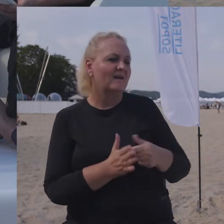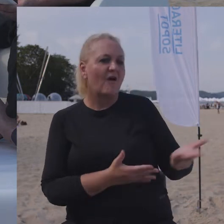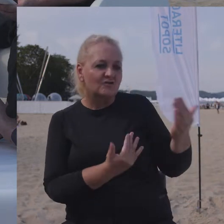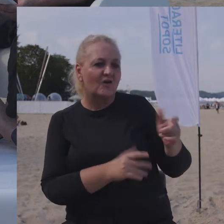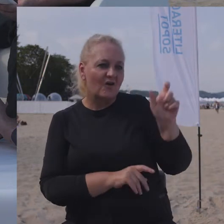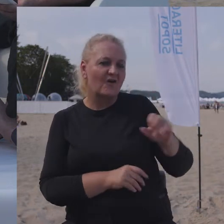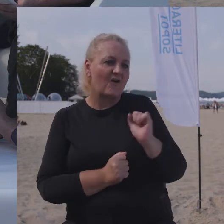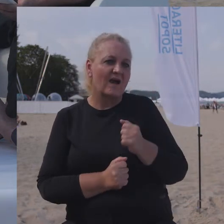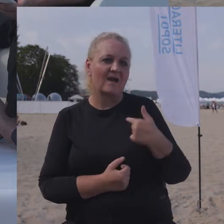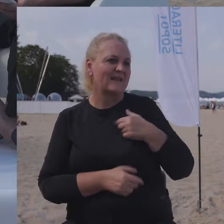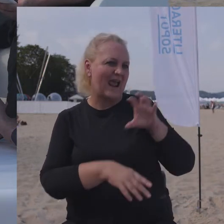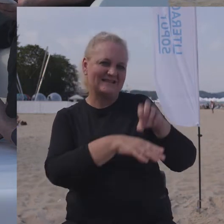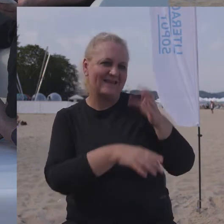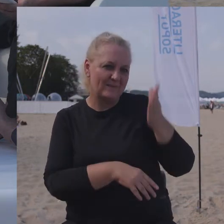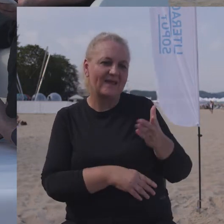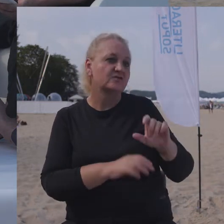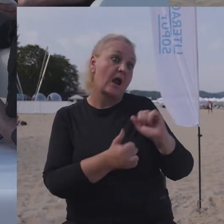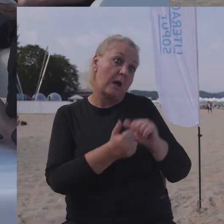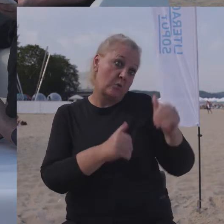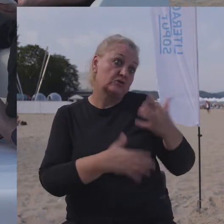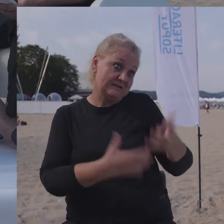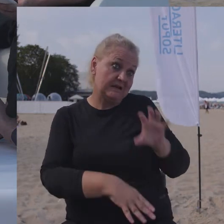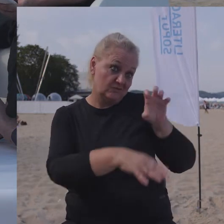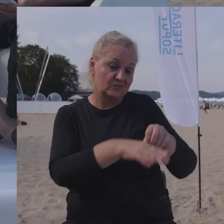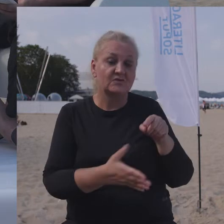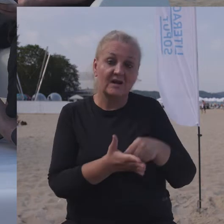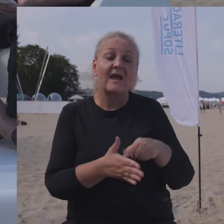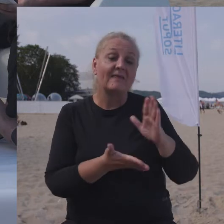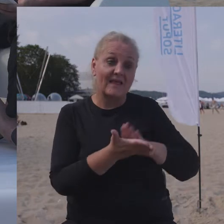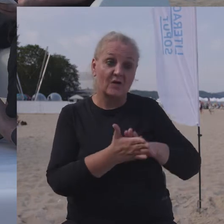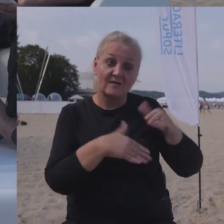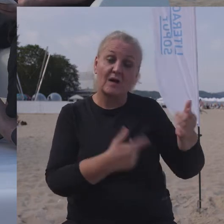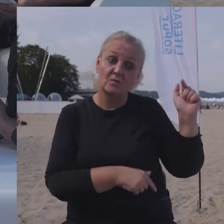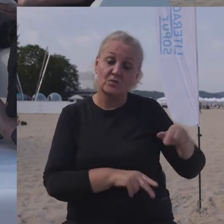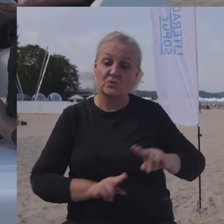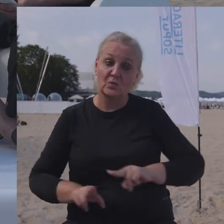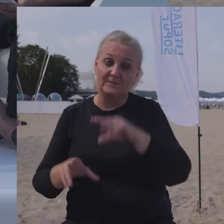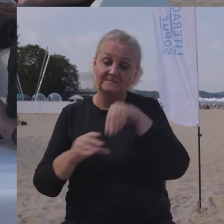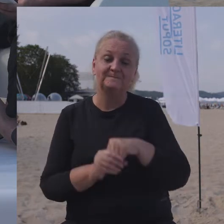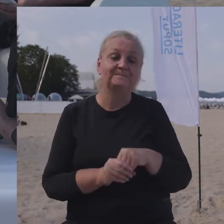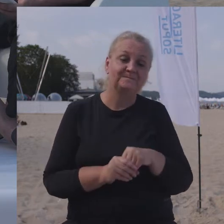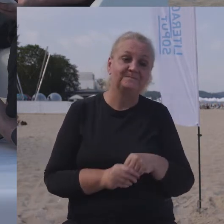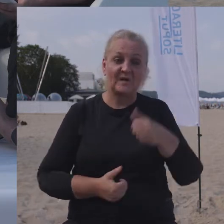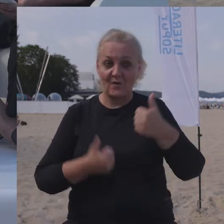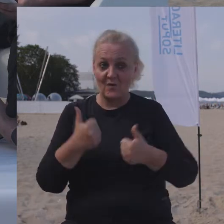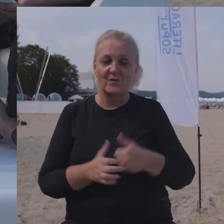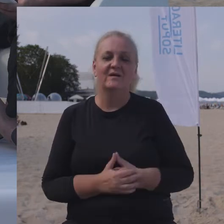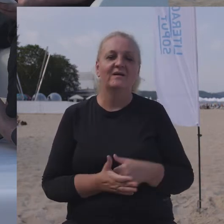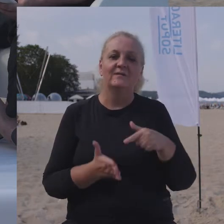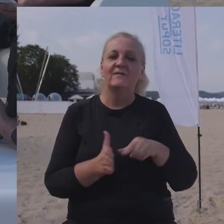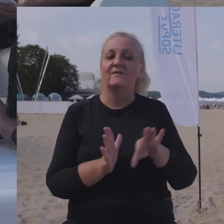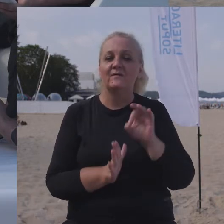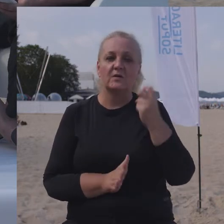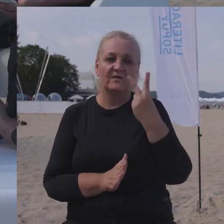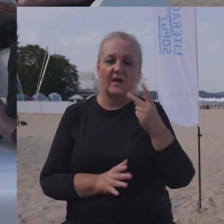ja nie gryzę, chyba że tego chcesz. Dobrze, aby dostać nagrodę, musisz wziąć udział w moim konkursie. Do wyboru